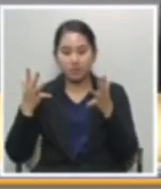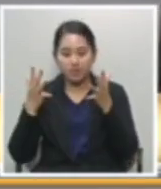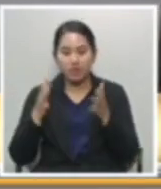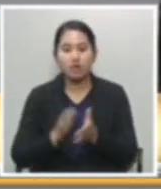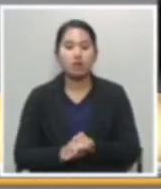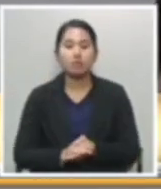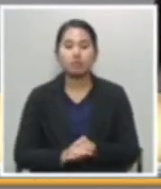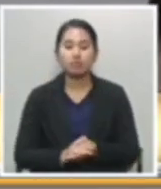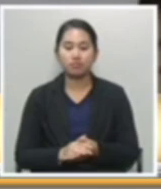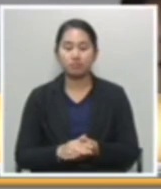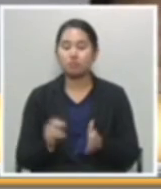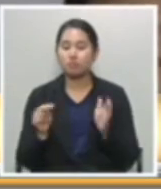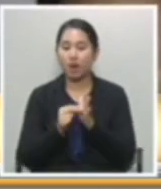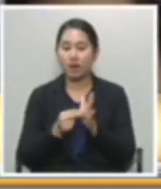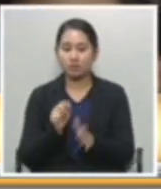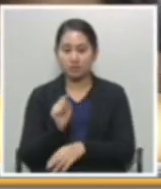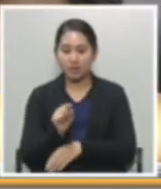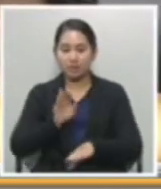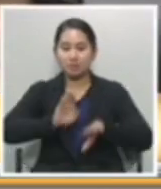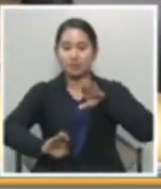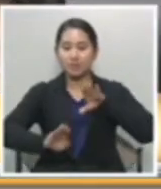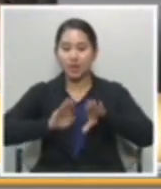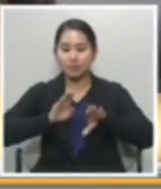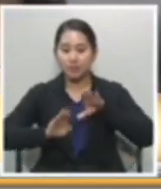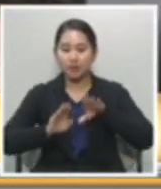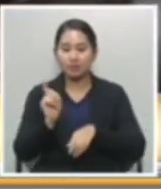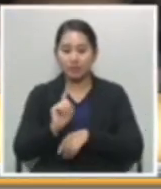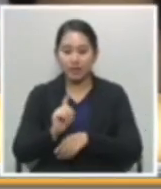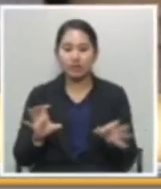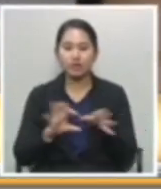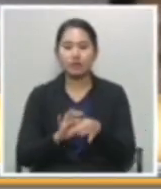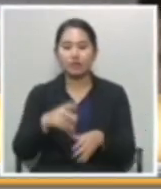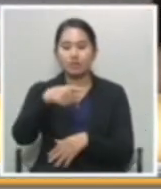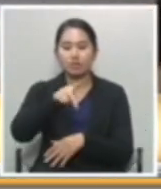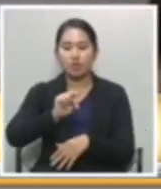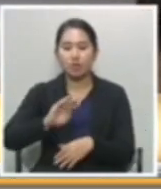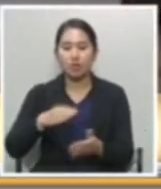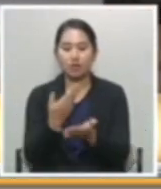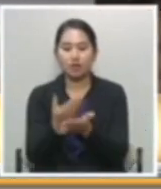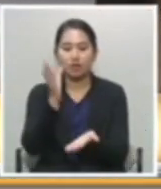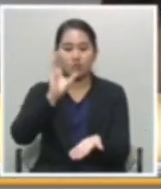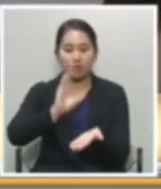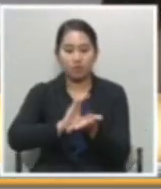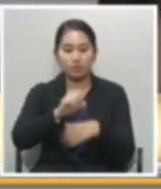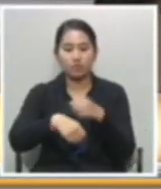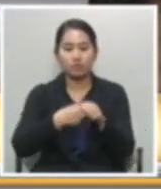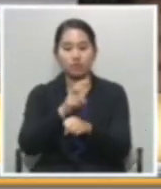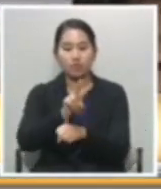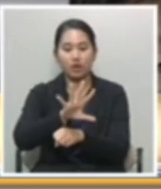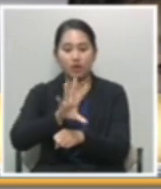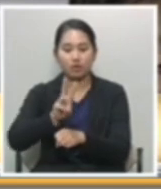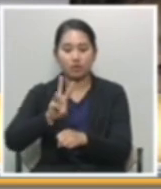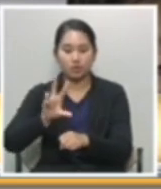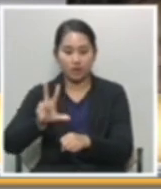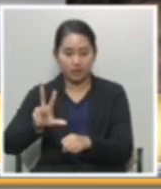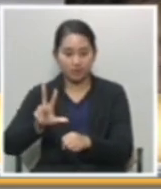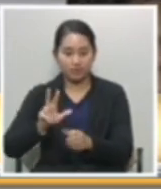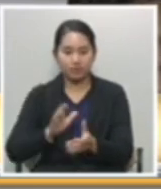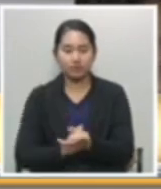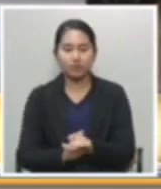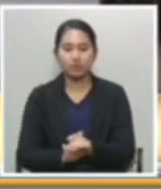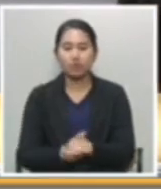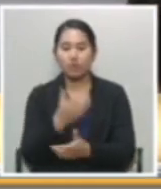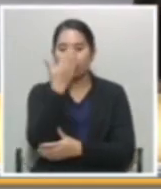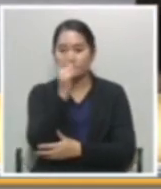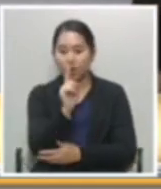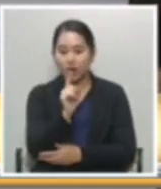นะครับนะก็เปรียบได้เสมือนกับร่างพระราชบัญญัติงบประมาณนะที่ผลพวงมาจาก